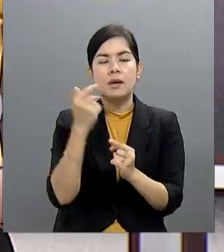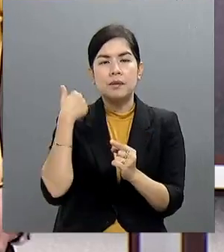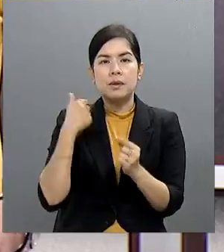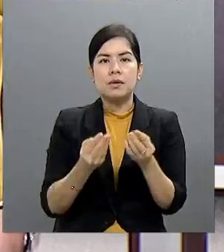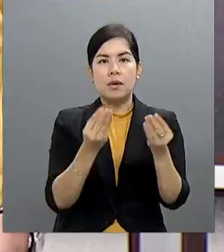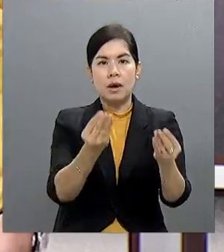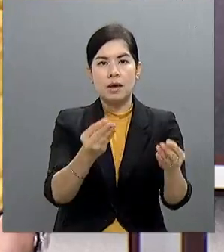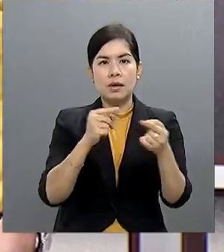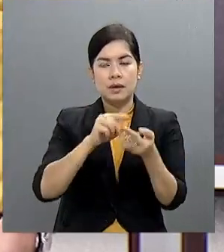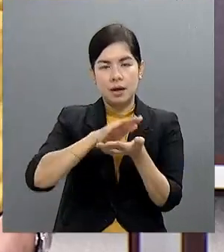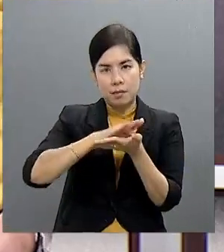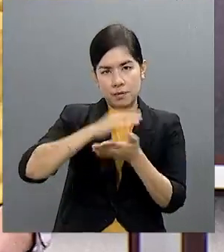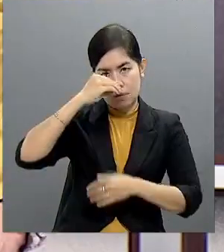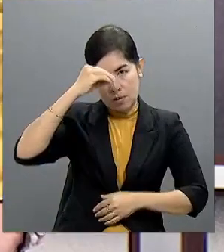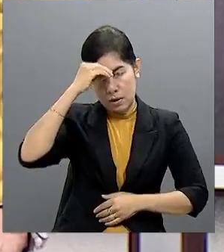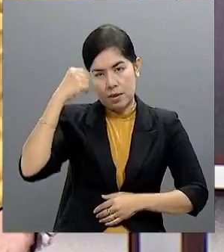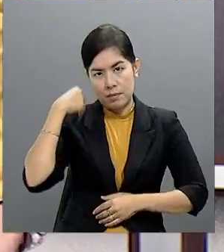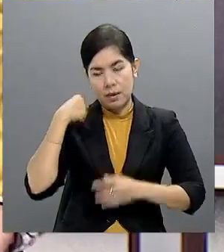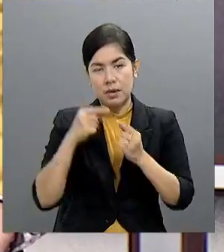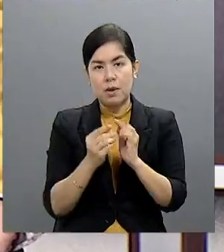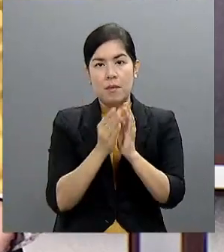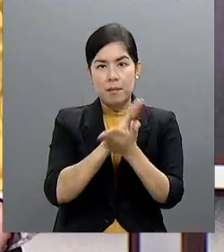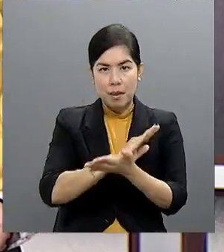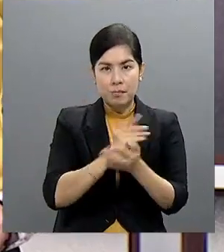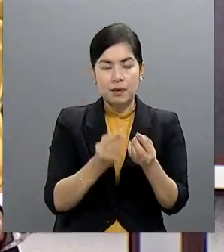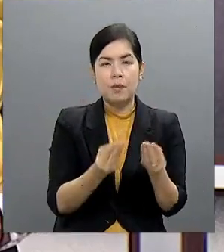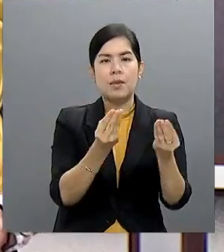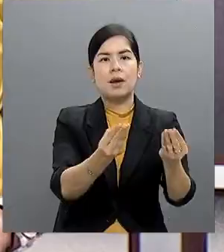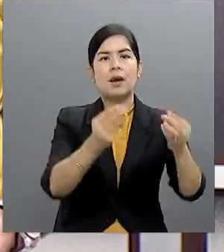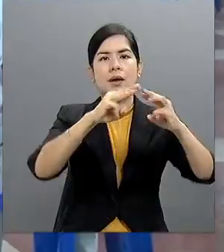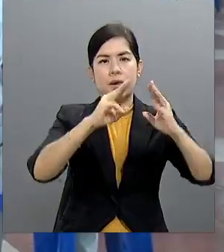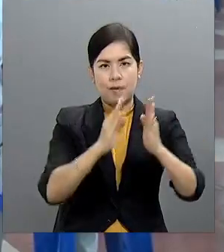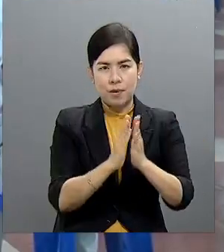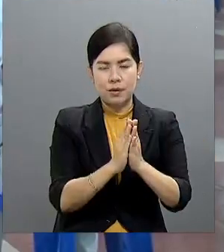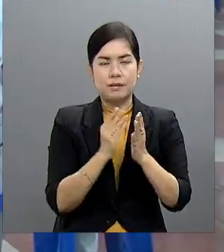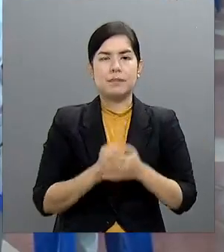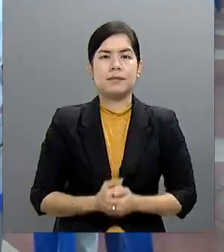ะเพื่อนำไปถวายวัดในเขตเทศบาลนะคะแบบ New Normal ค่ะ